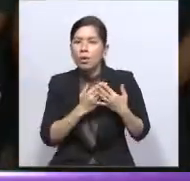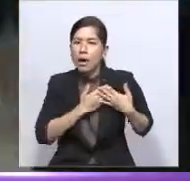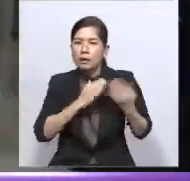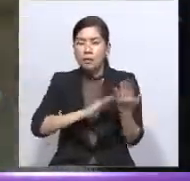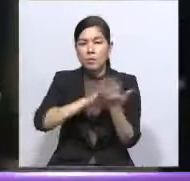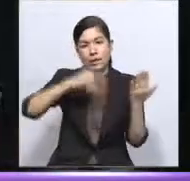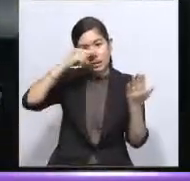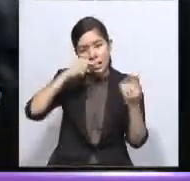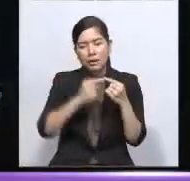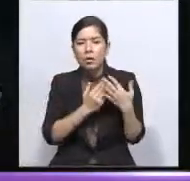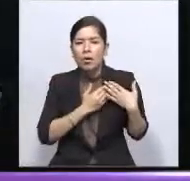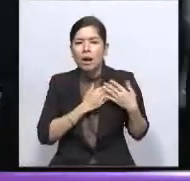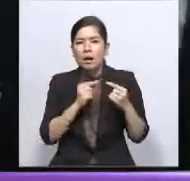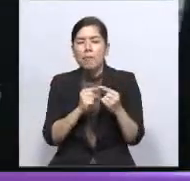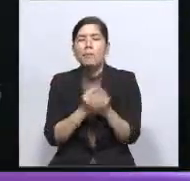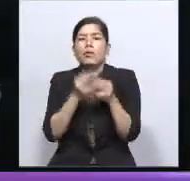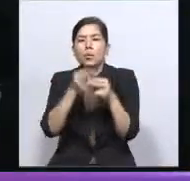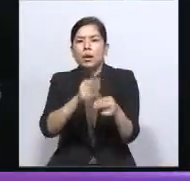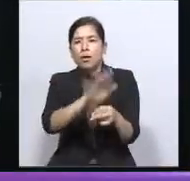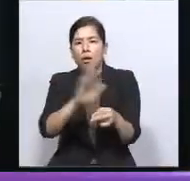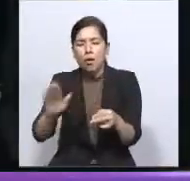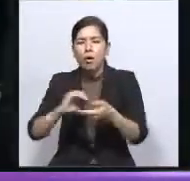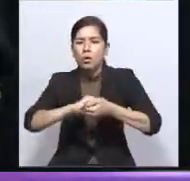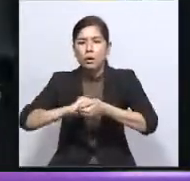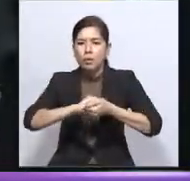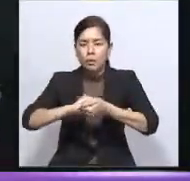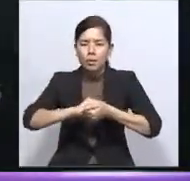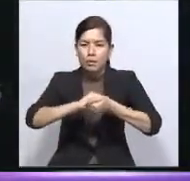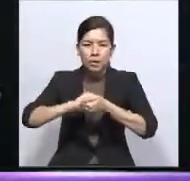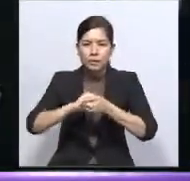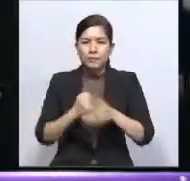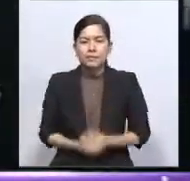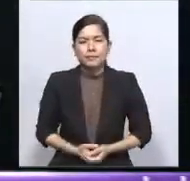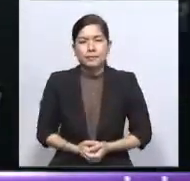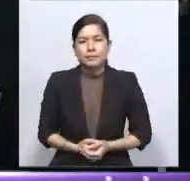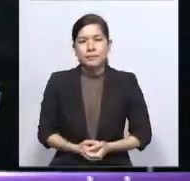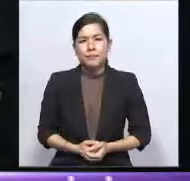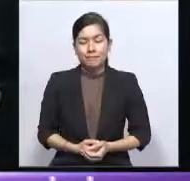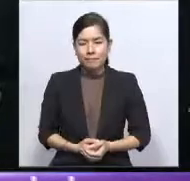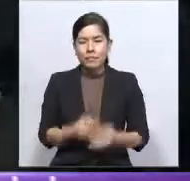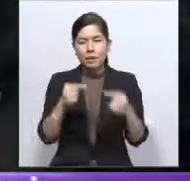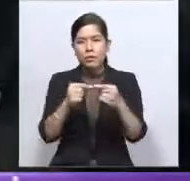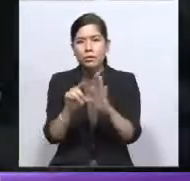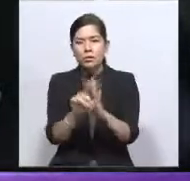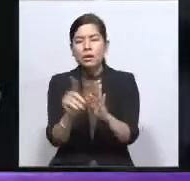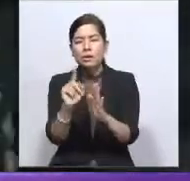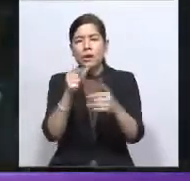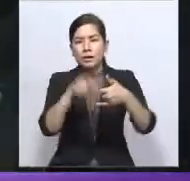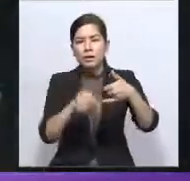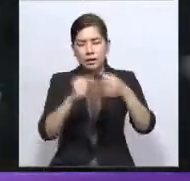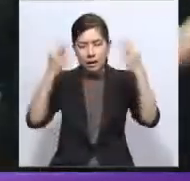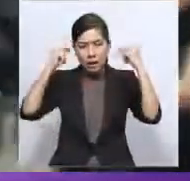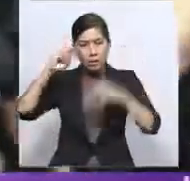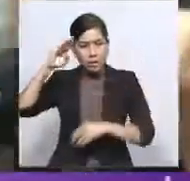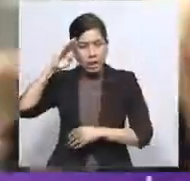ตนเองเพื่อที่จะเติบโตและแข็งแกร่งไปด้วยกันโดยไม่ทิ้งใครไว้ข้างหลังจุดสุดท้ายนะคะที่นายกรัฐมนตรีได้เดินท